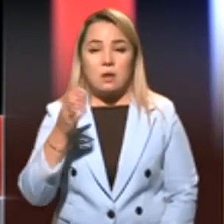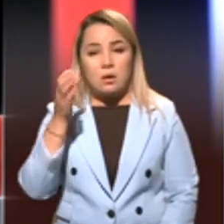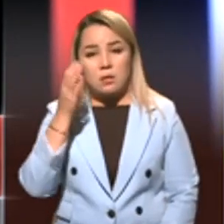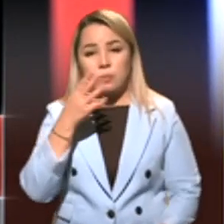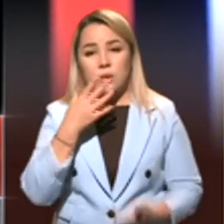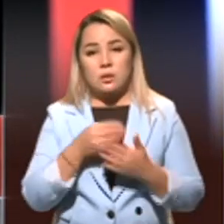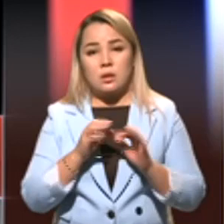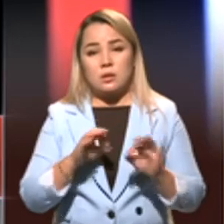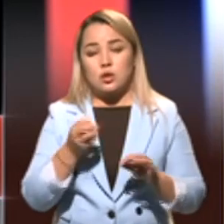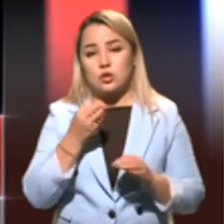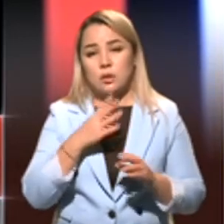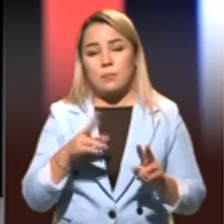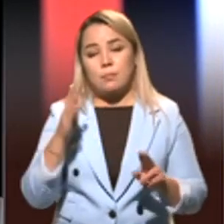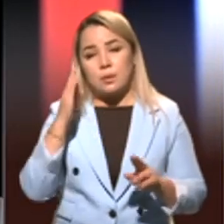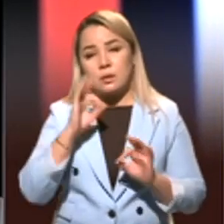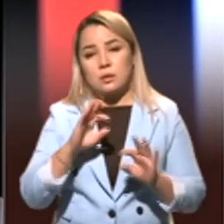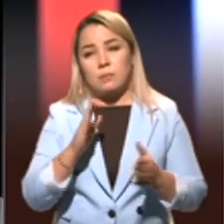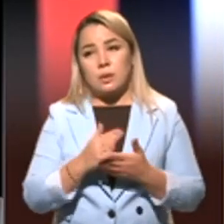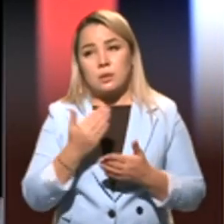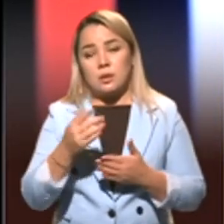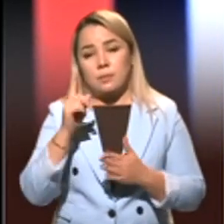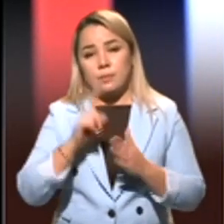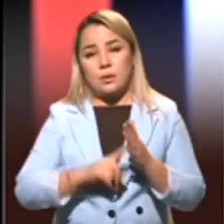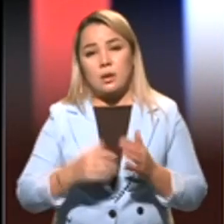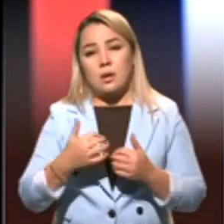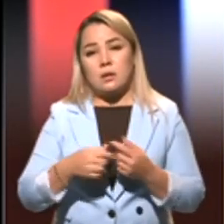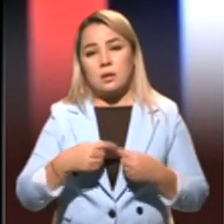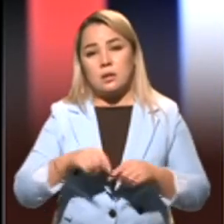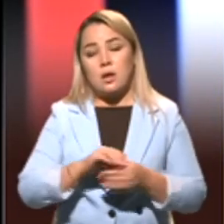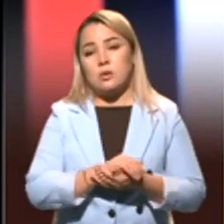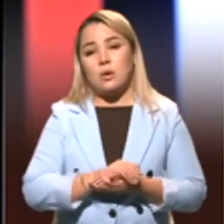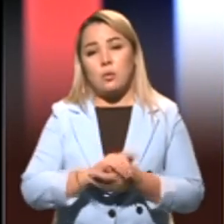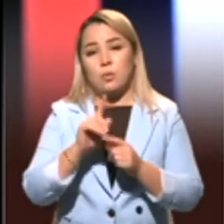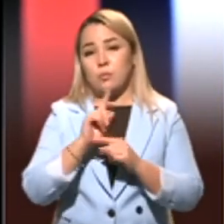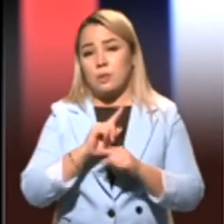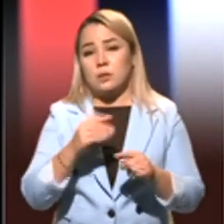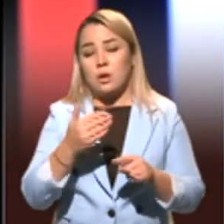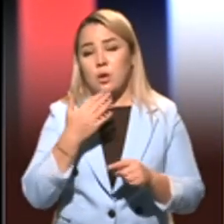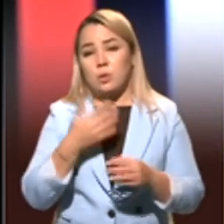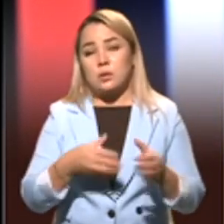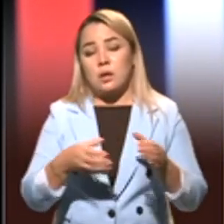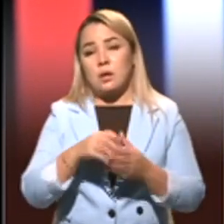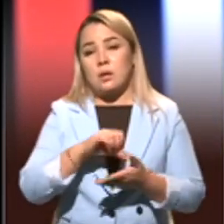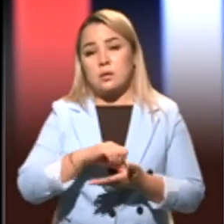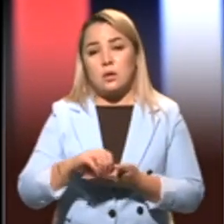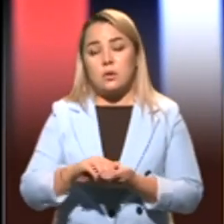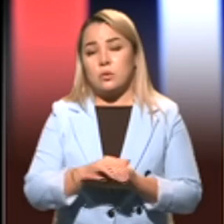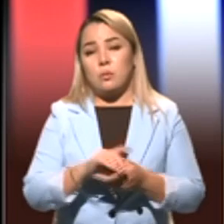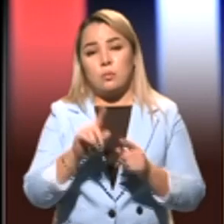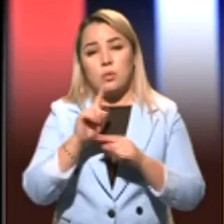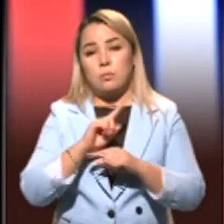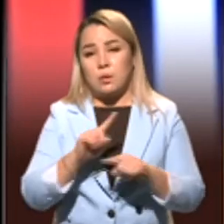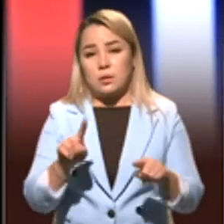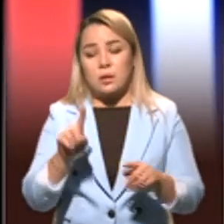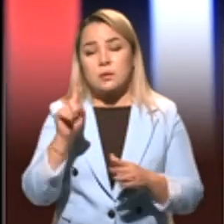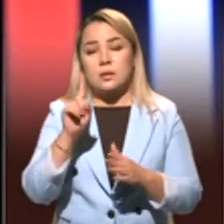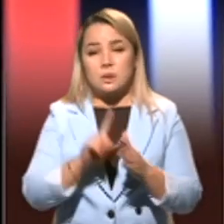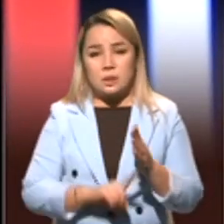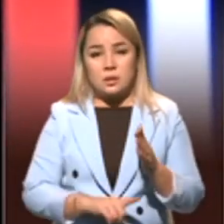Ханс Кюнктің бір жақсы пікірі бар. Діндер арасында татулық болмаса, ұлттар арасында татулық болмайды.